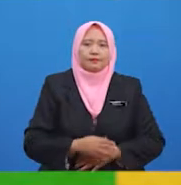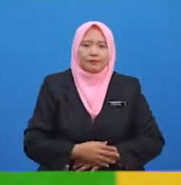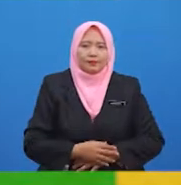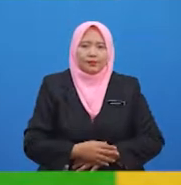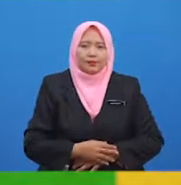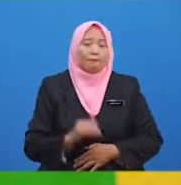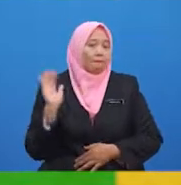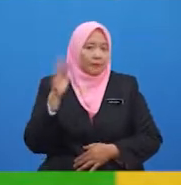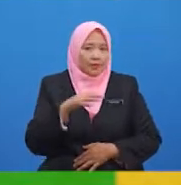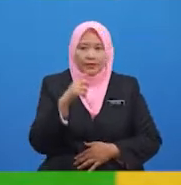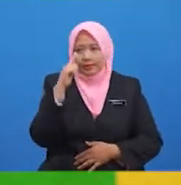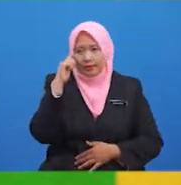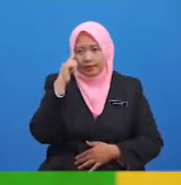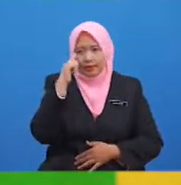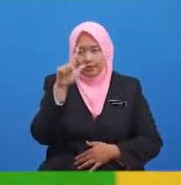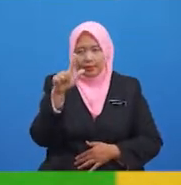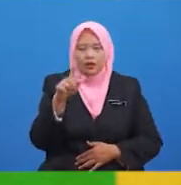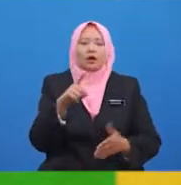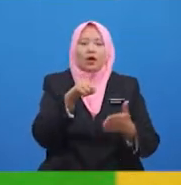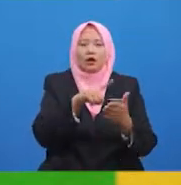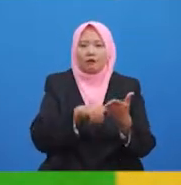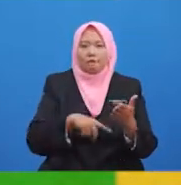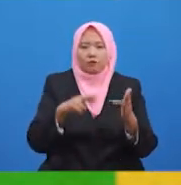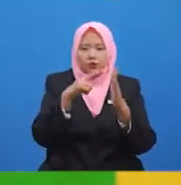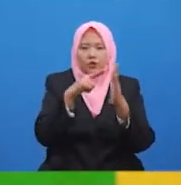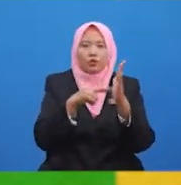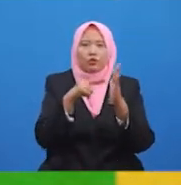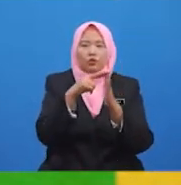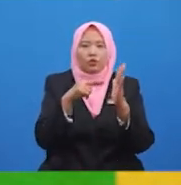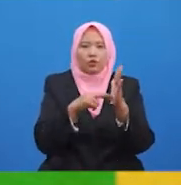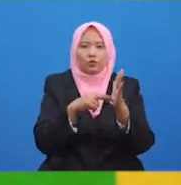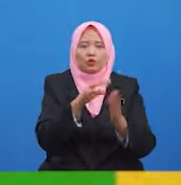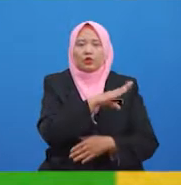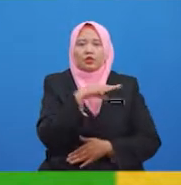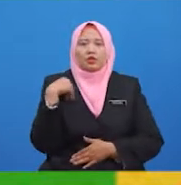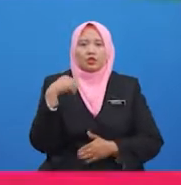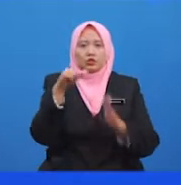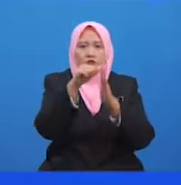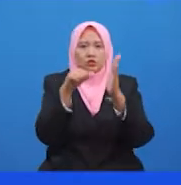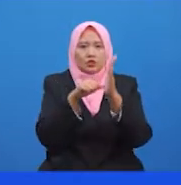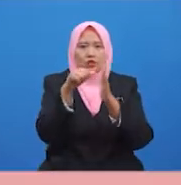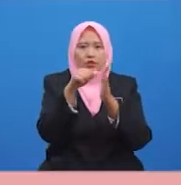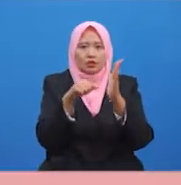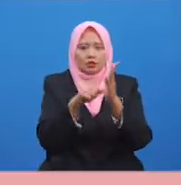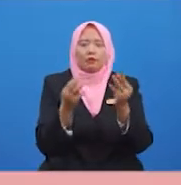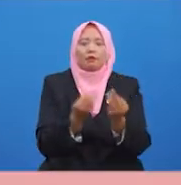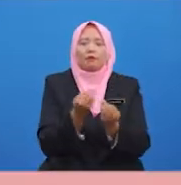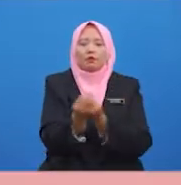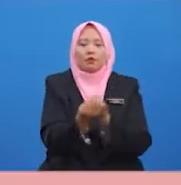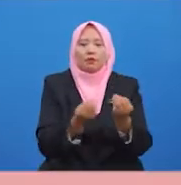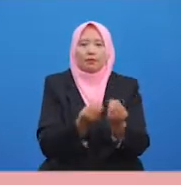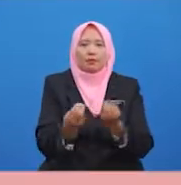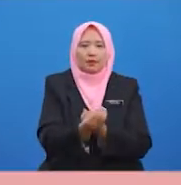mari kita lihat apakah rukun dan syarat akad muamalah. Rukun